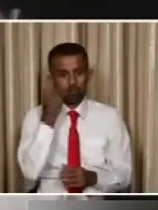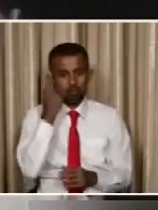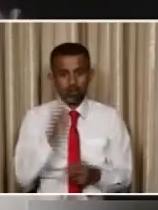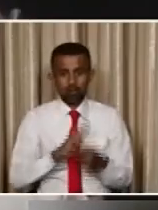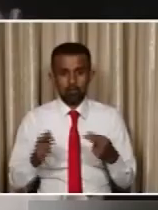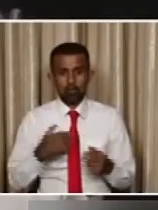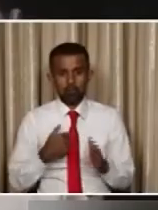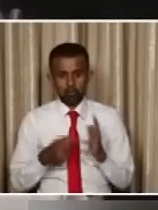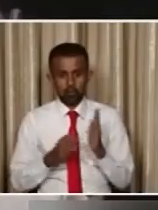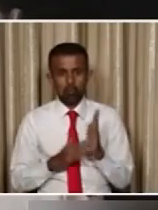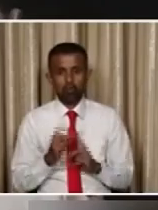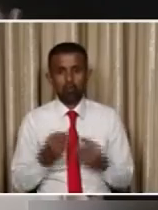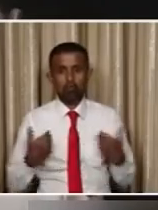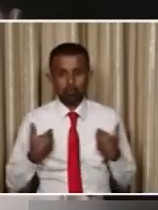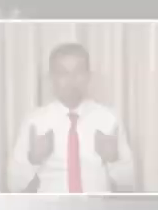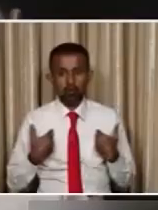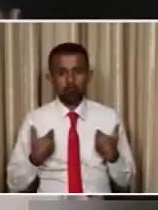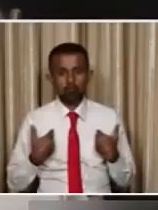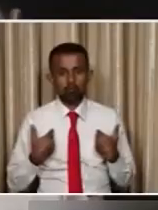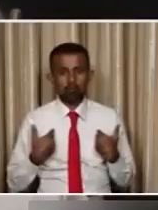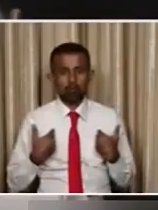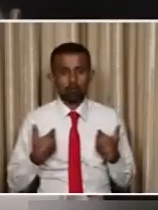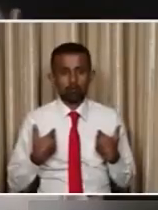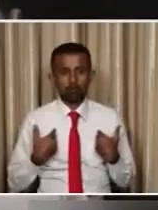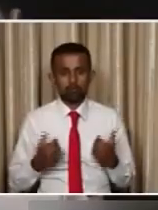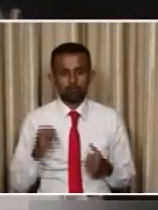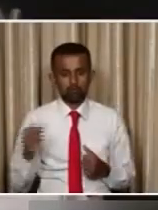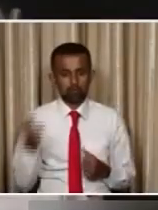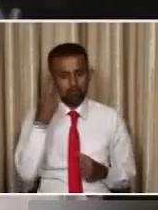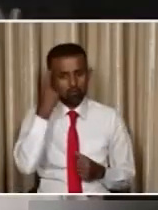තාම UMP ඉන්නේ. කරුණාකර මේ අන්තවාදී ඉන්නවා කියලා මං කියන්නේ.